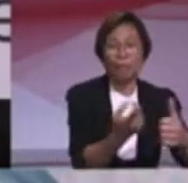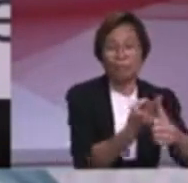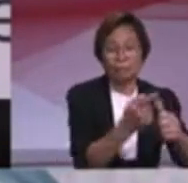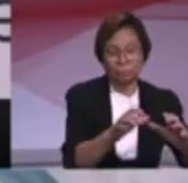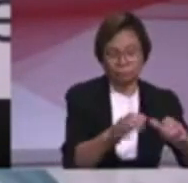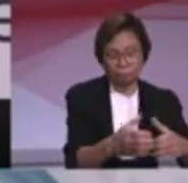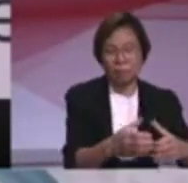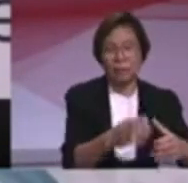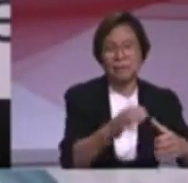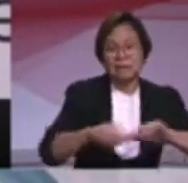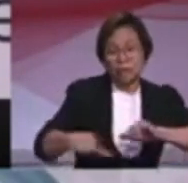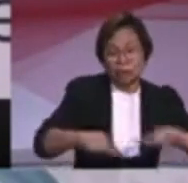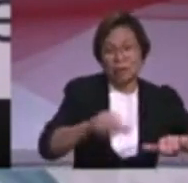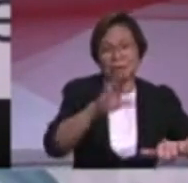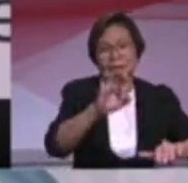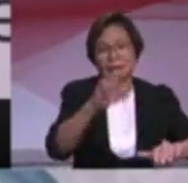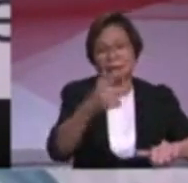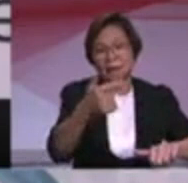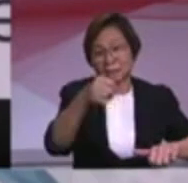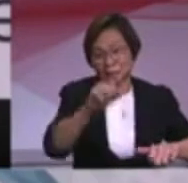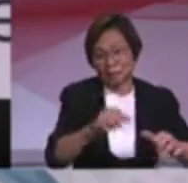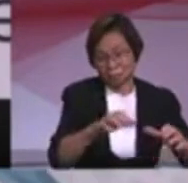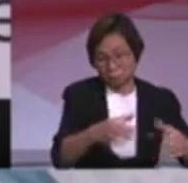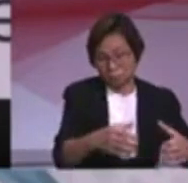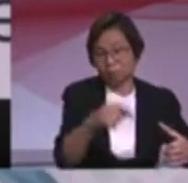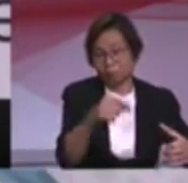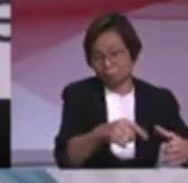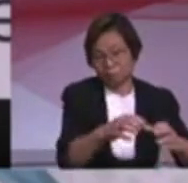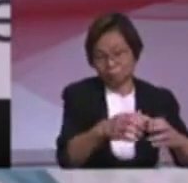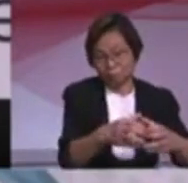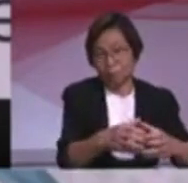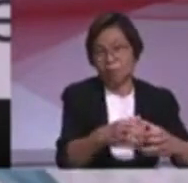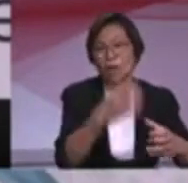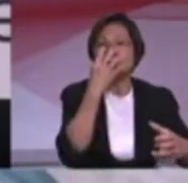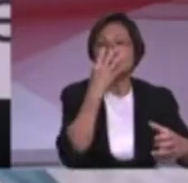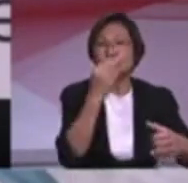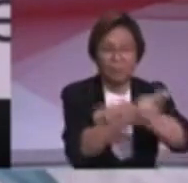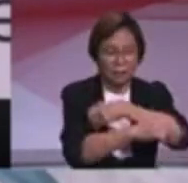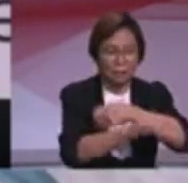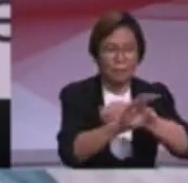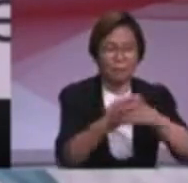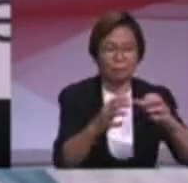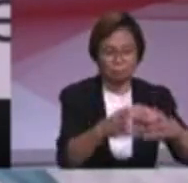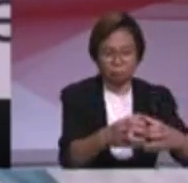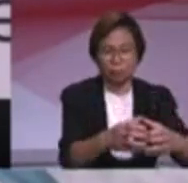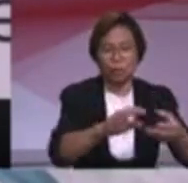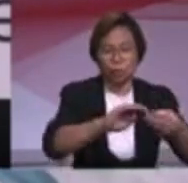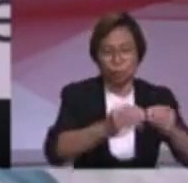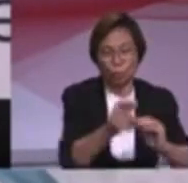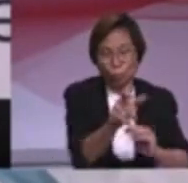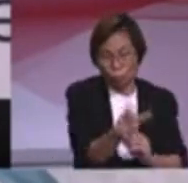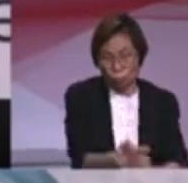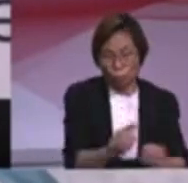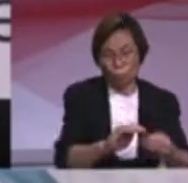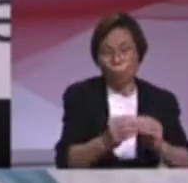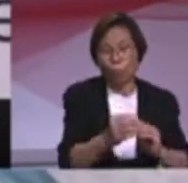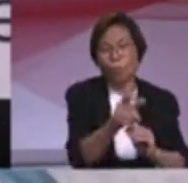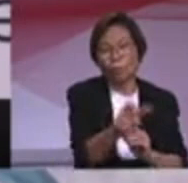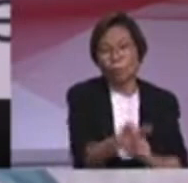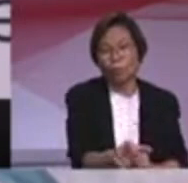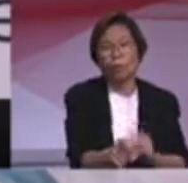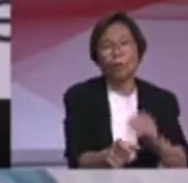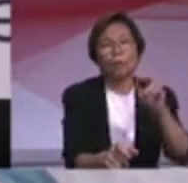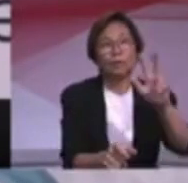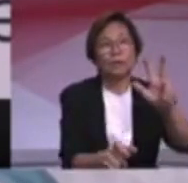ialah kluster Cergas. Kluster baru ini melibatkan daerah Seremban di Negeri Sembilan. Kes indeks bagi kluster ini iaitu kes